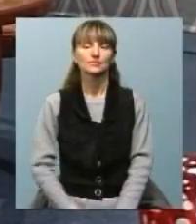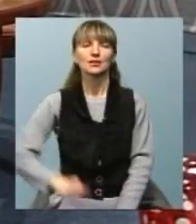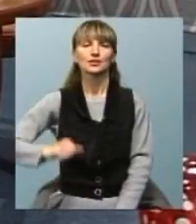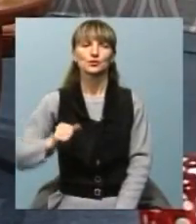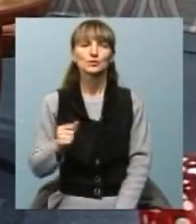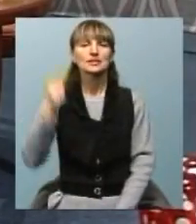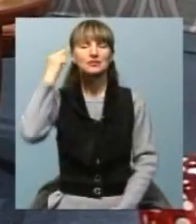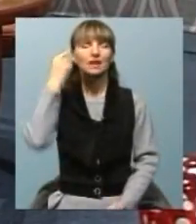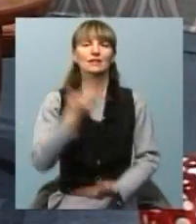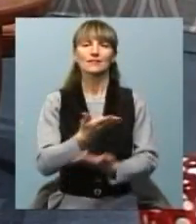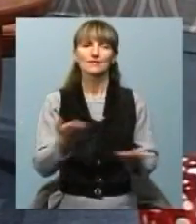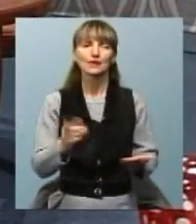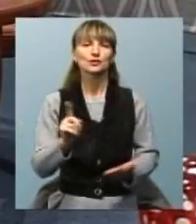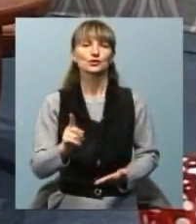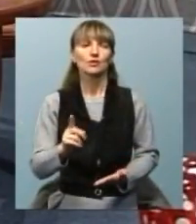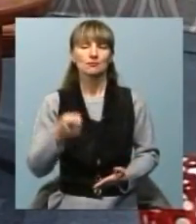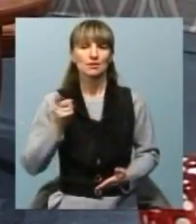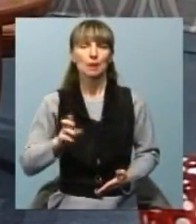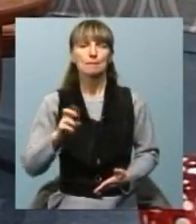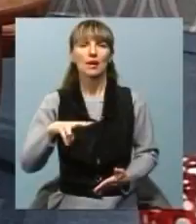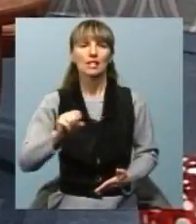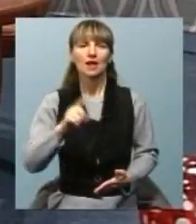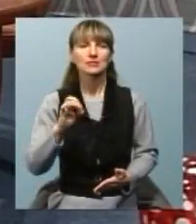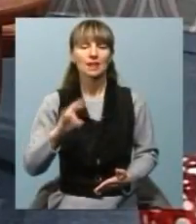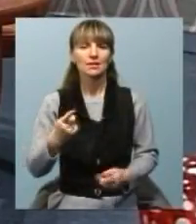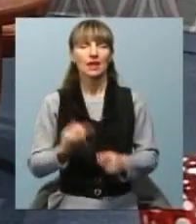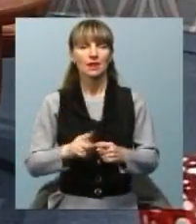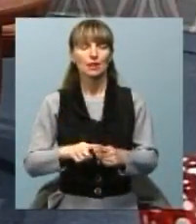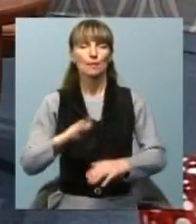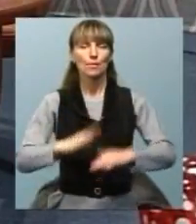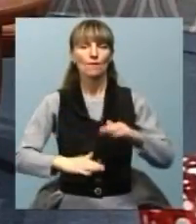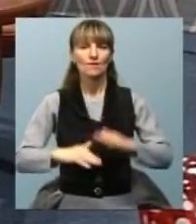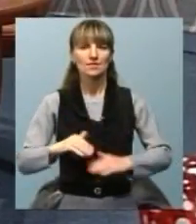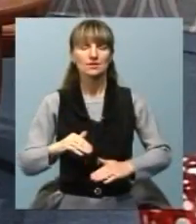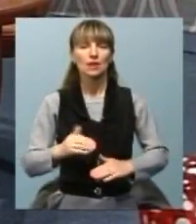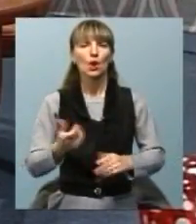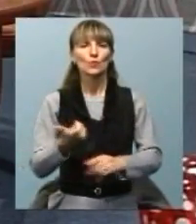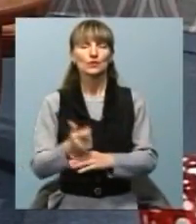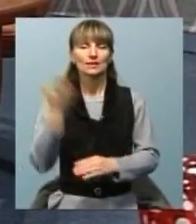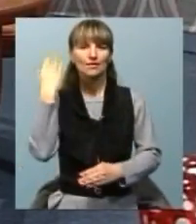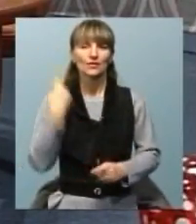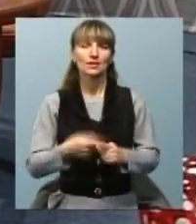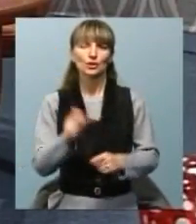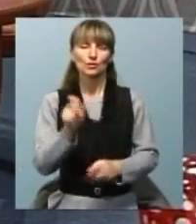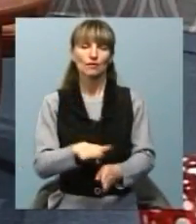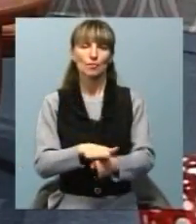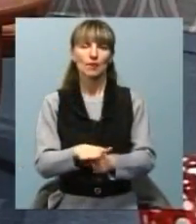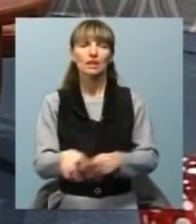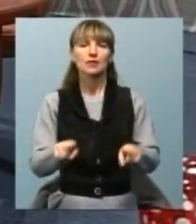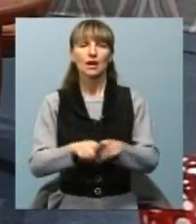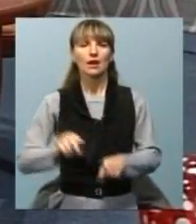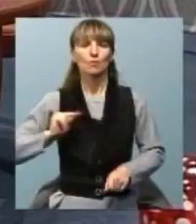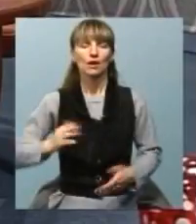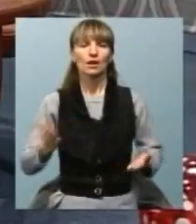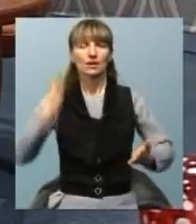Друзі, а чи знали ви, що насправді блазень – це професія? Це дійсно так, адже дуже-дуже давно ці люди виконували таку функцію,